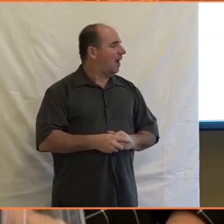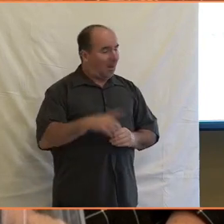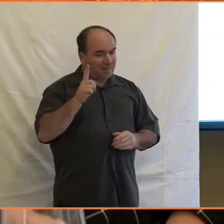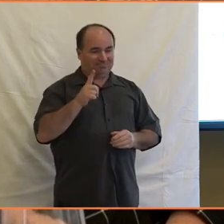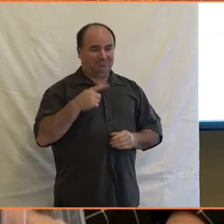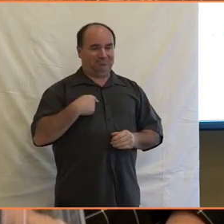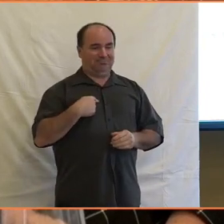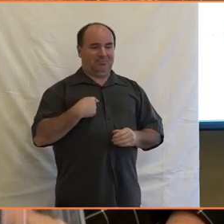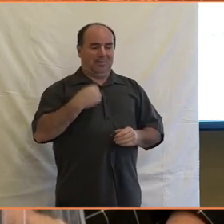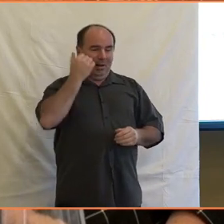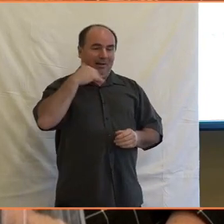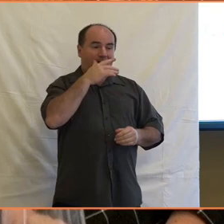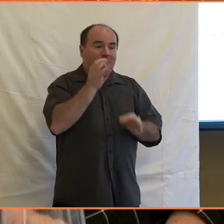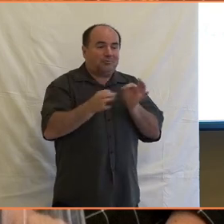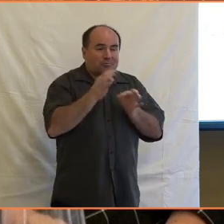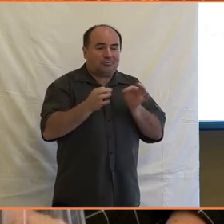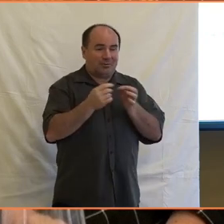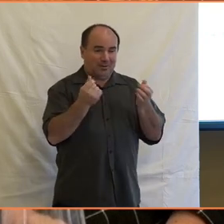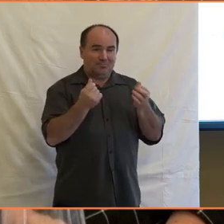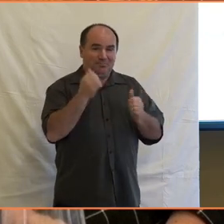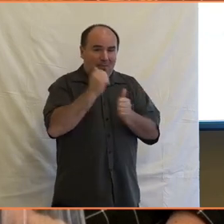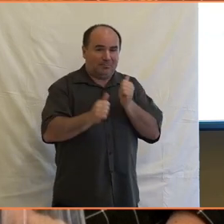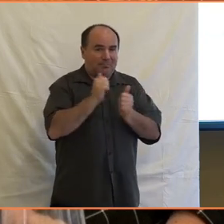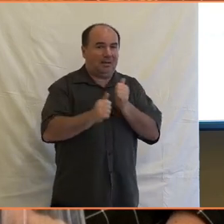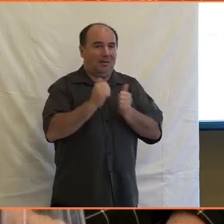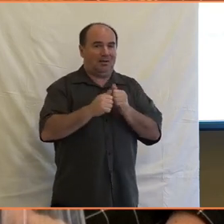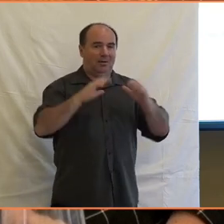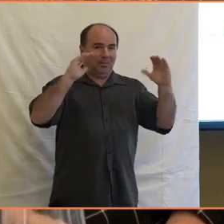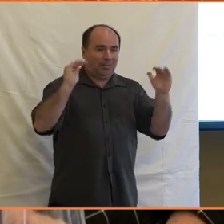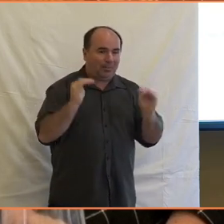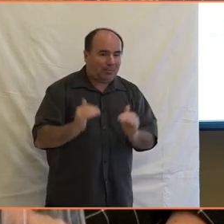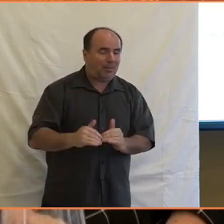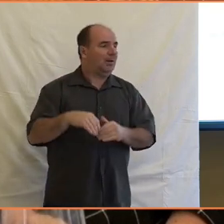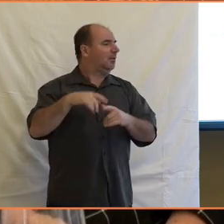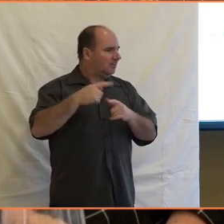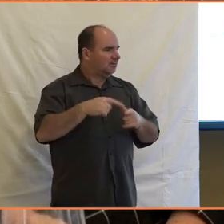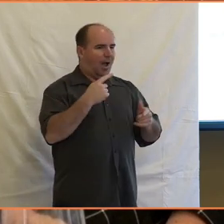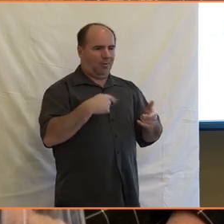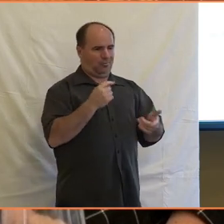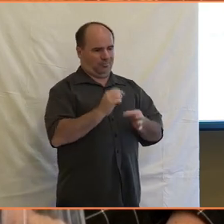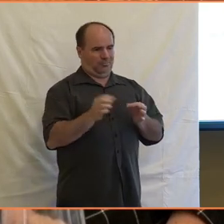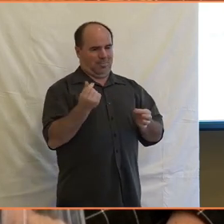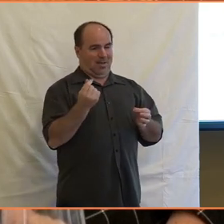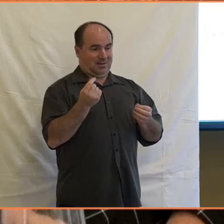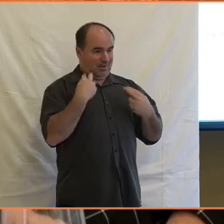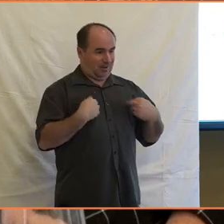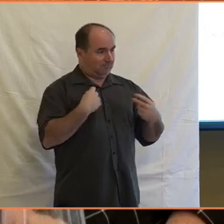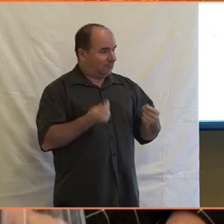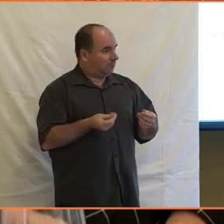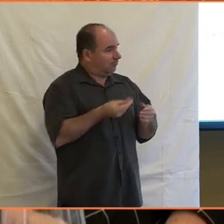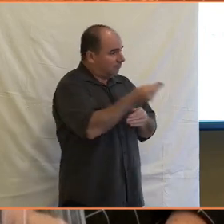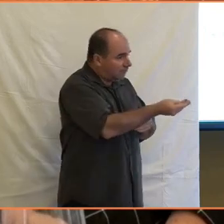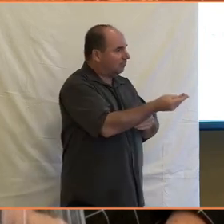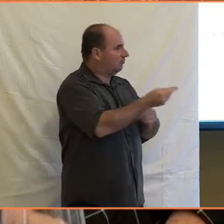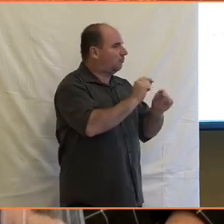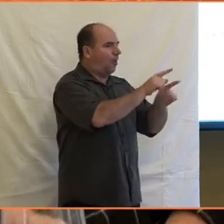prostředků, tak zároveň nám dávají i prostor k tomu, aby jsme mohli nějak realizovat ty opatření, které vlastně umožní, jako aby